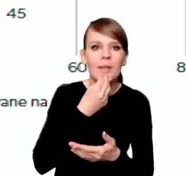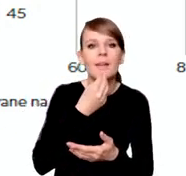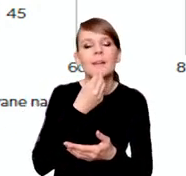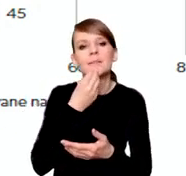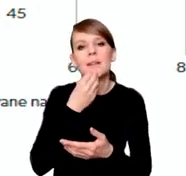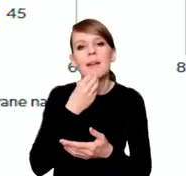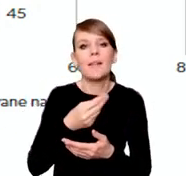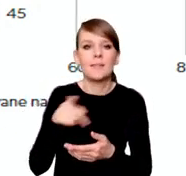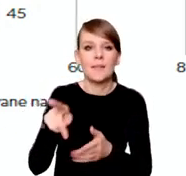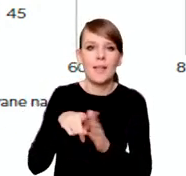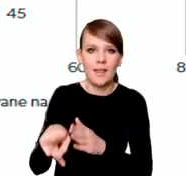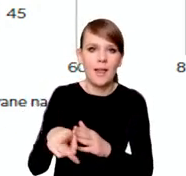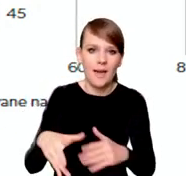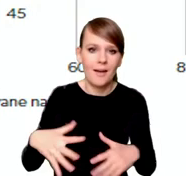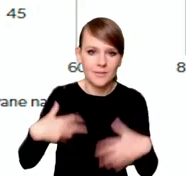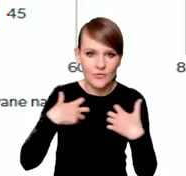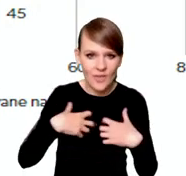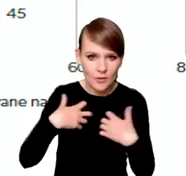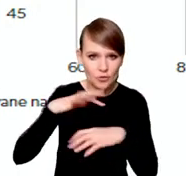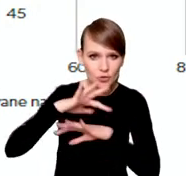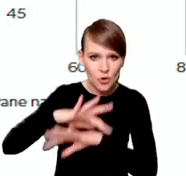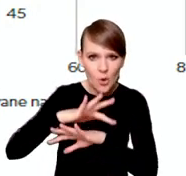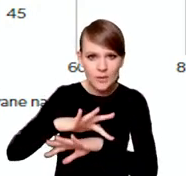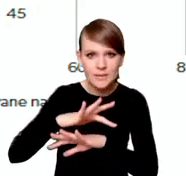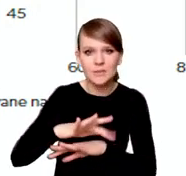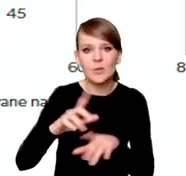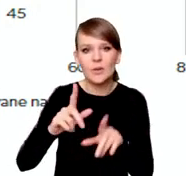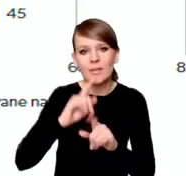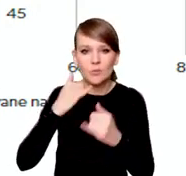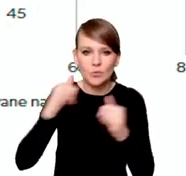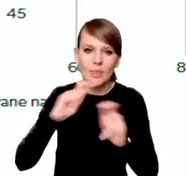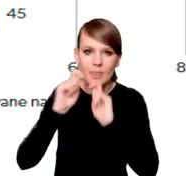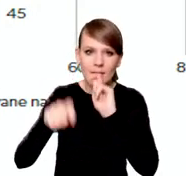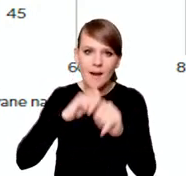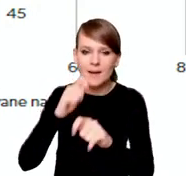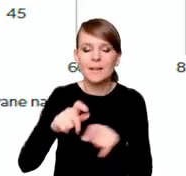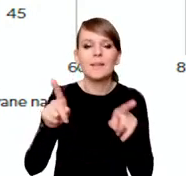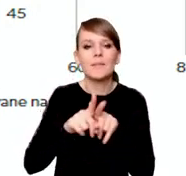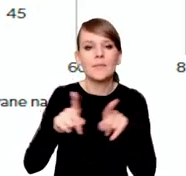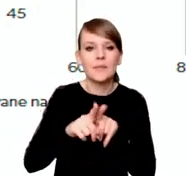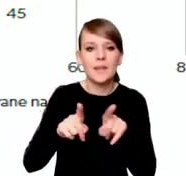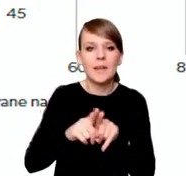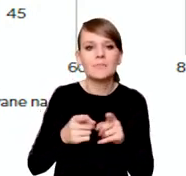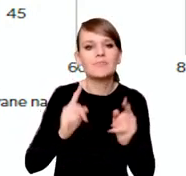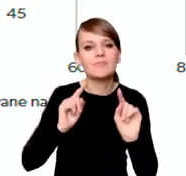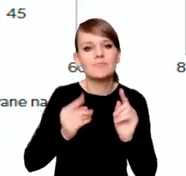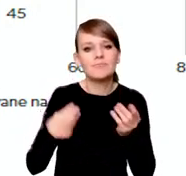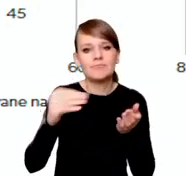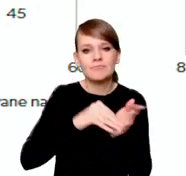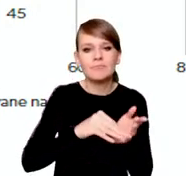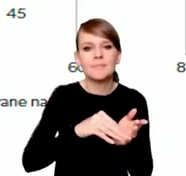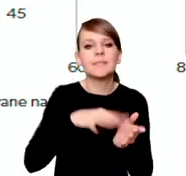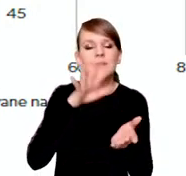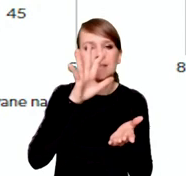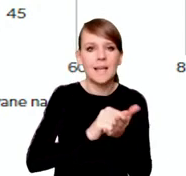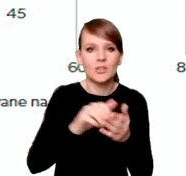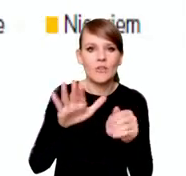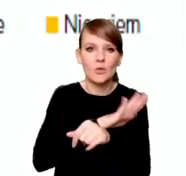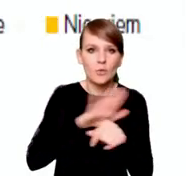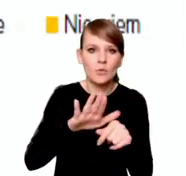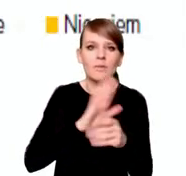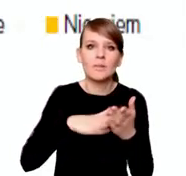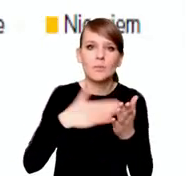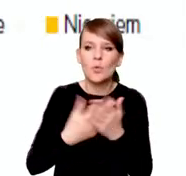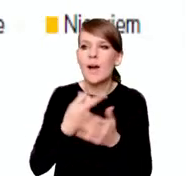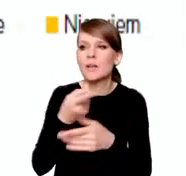zwierząt i też organizowanie zajęć wyrównawczych z przedmiotów sprawiających trudności